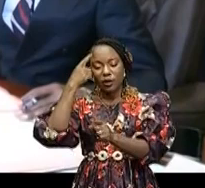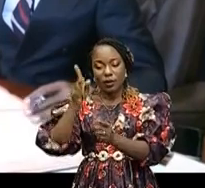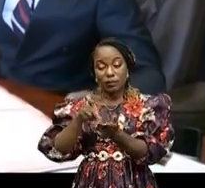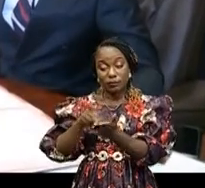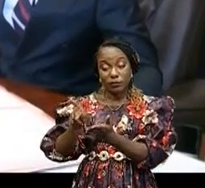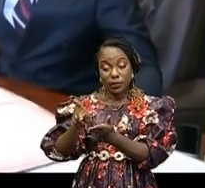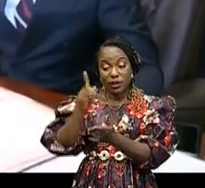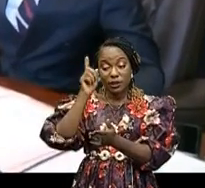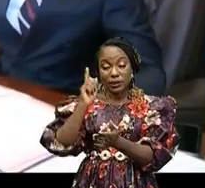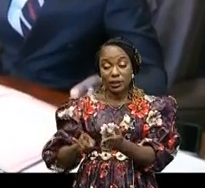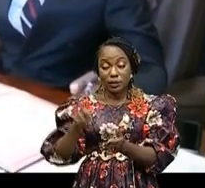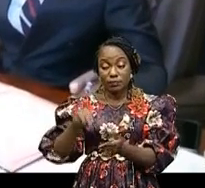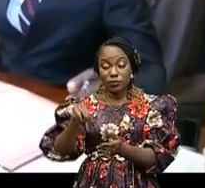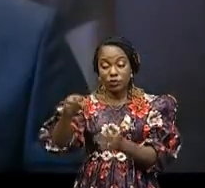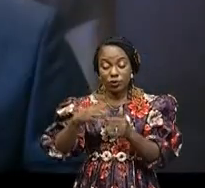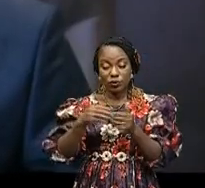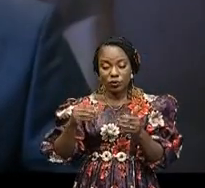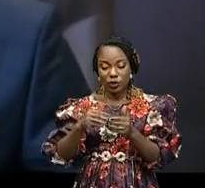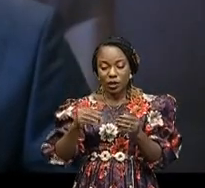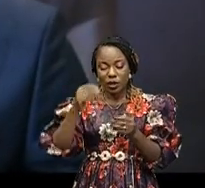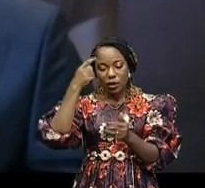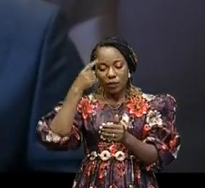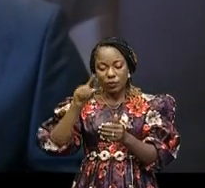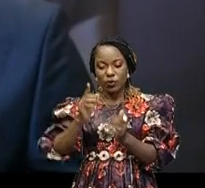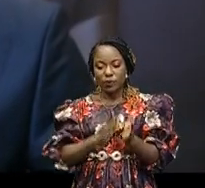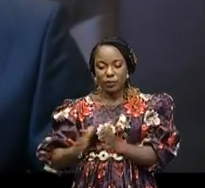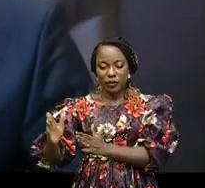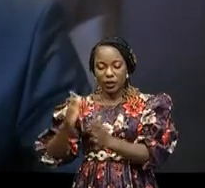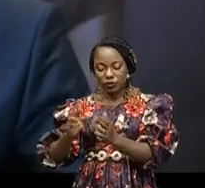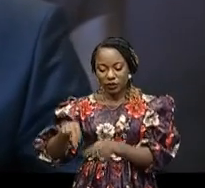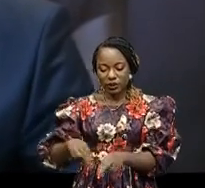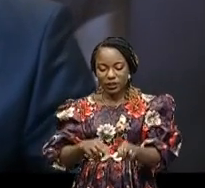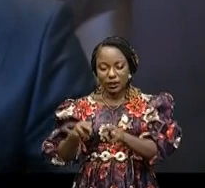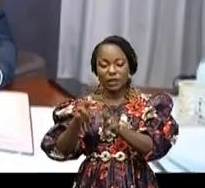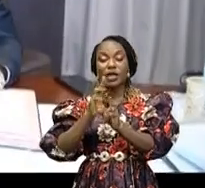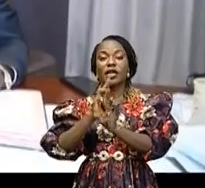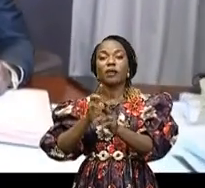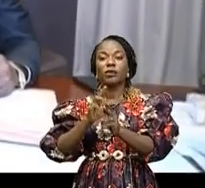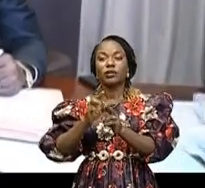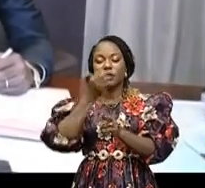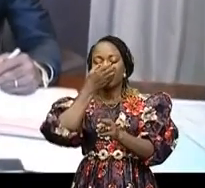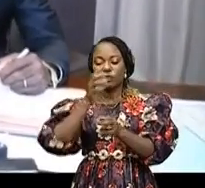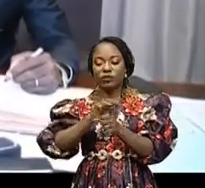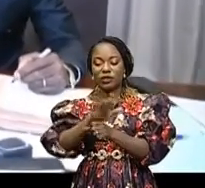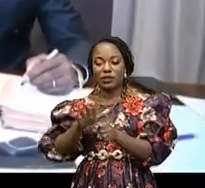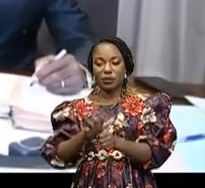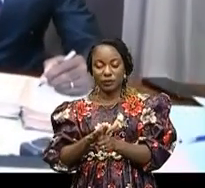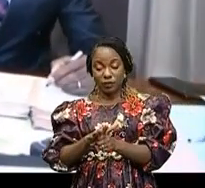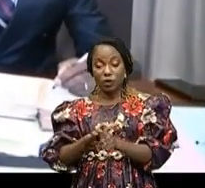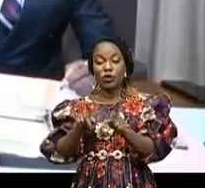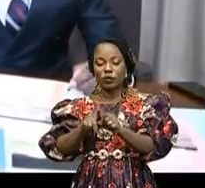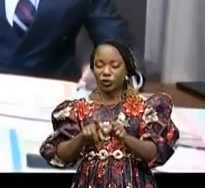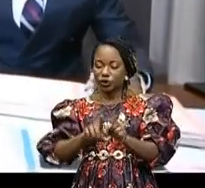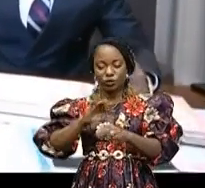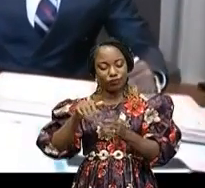additionnel de 100 millions de dollars américains comptant pour la préparation stratégique et réponse à la COVID-19. Cet accord a